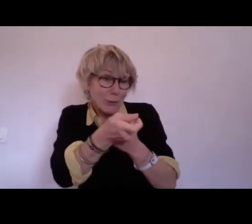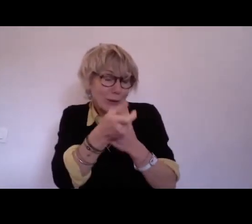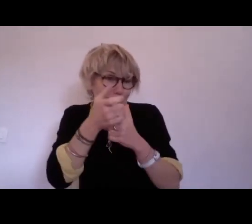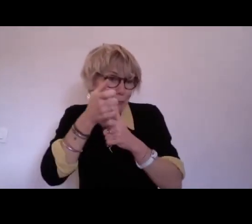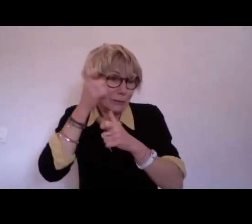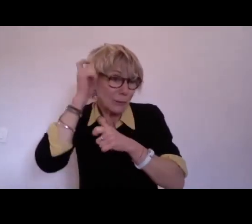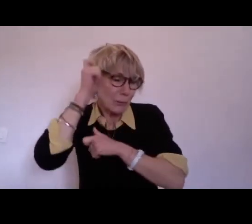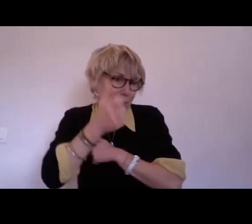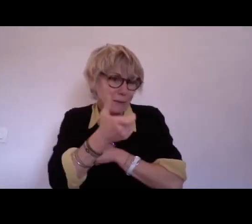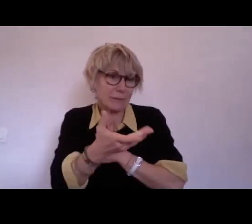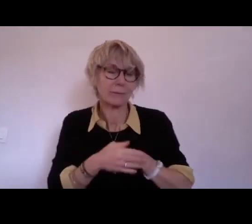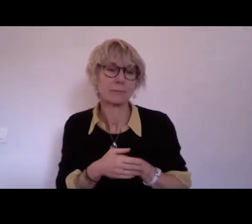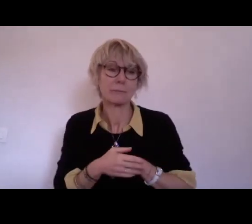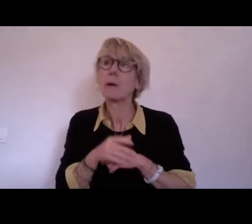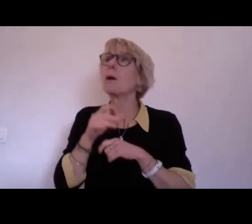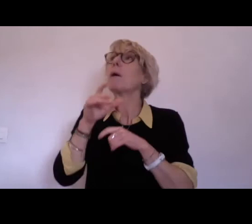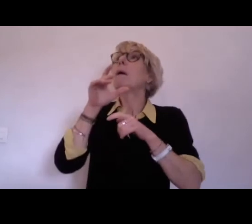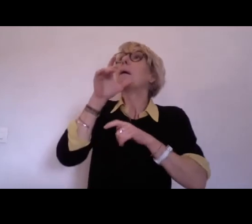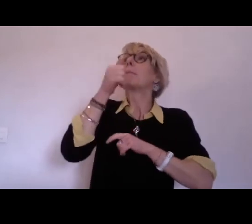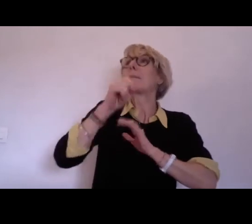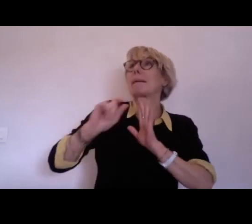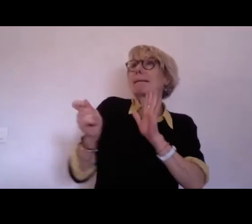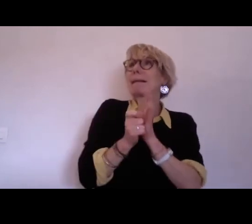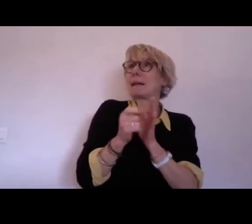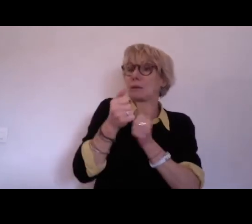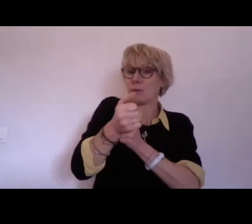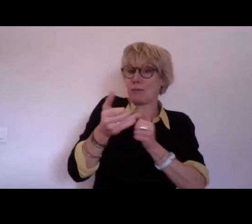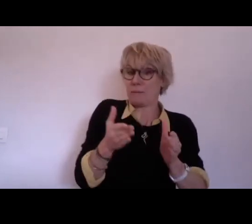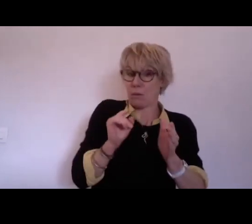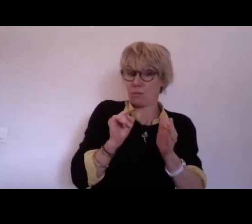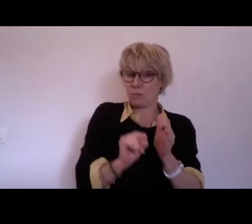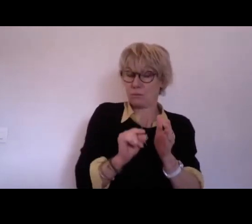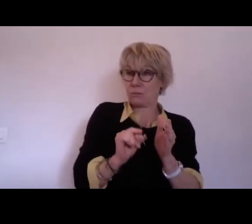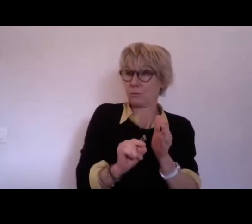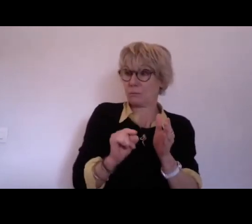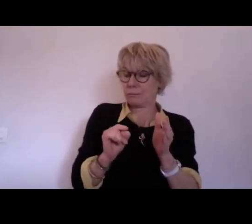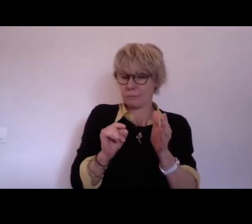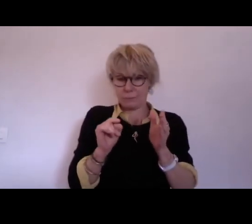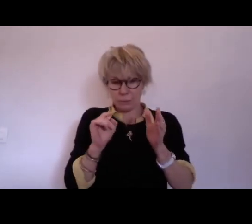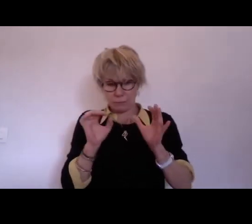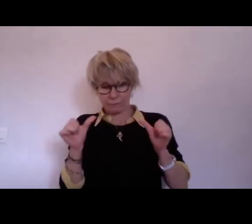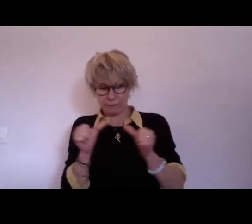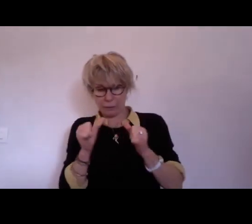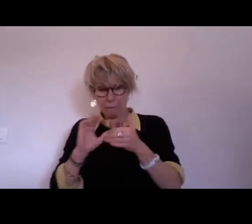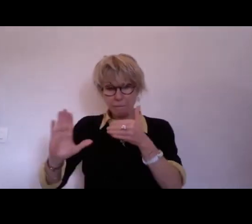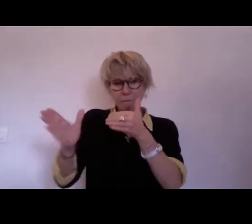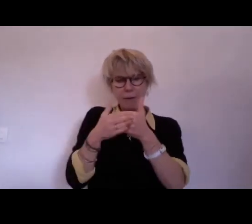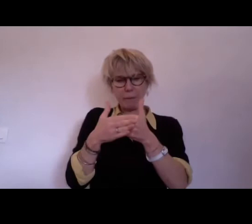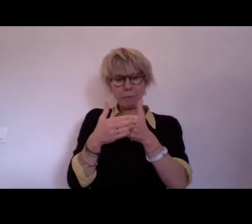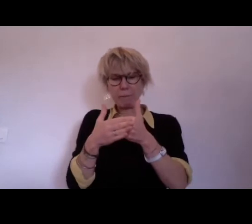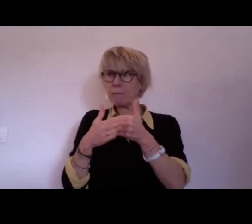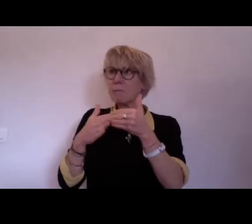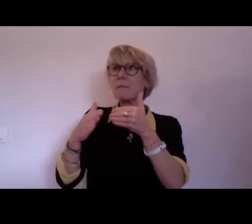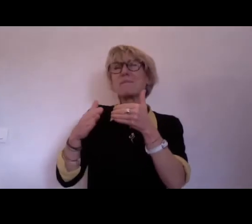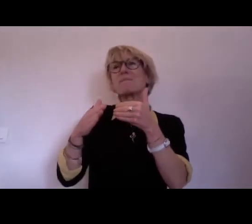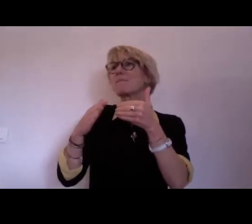Quand on a vécu le premier confinement, alors en plus pour le premier confinement, on a fermé et j'ai basculé sur l'EHPAD, donc j'ai